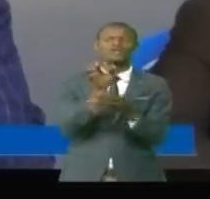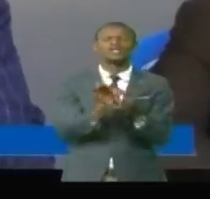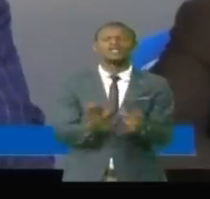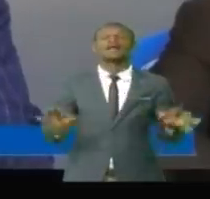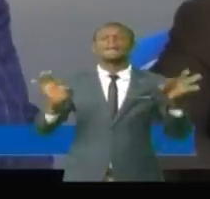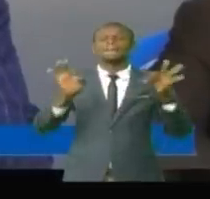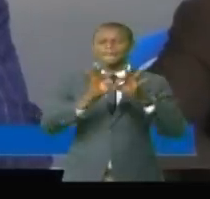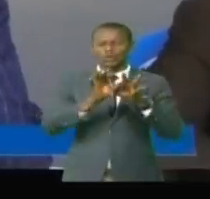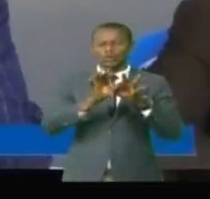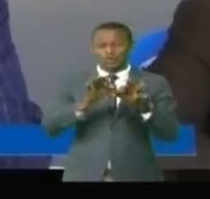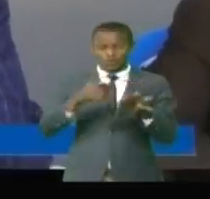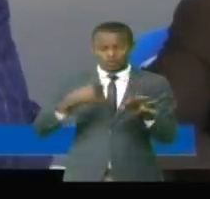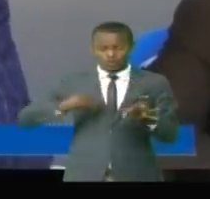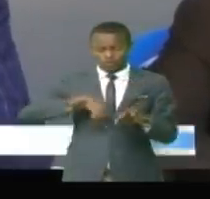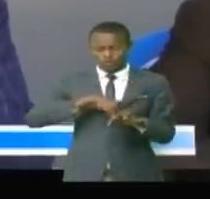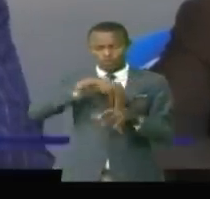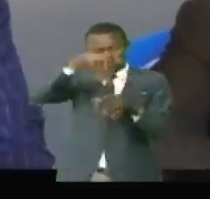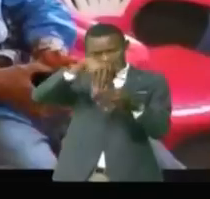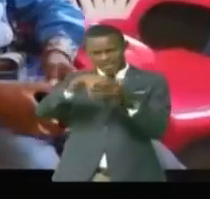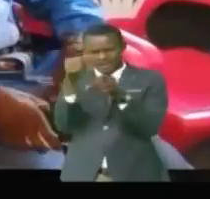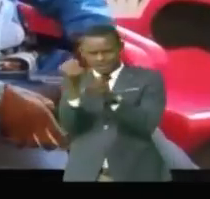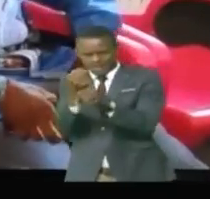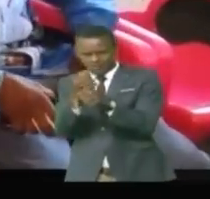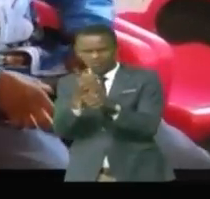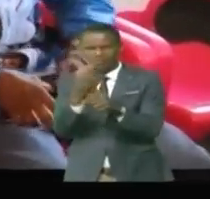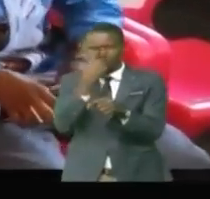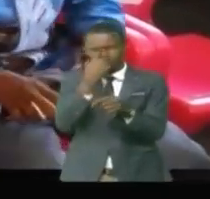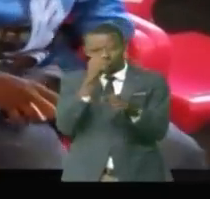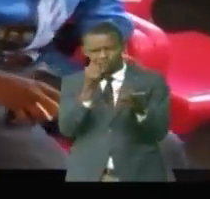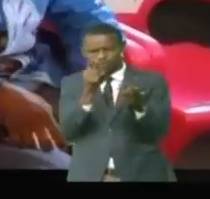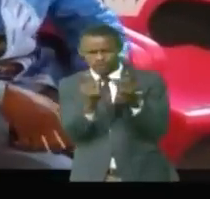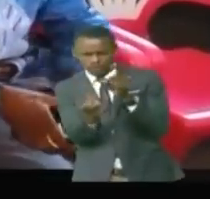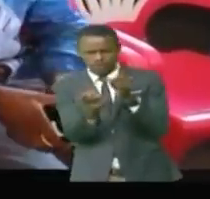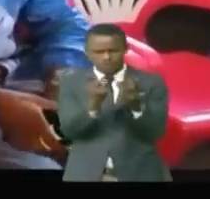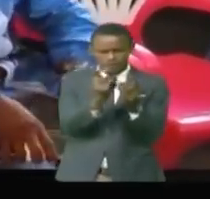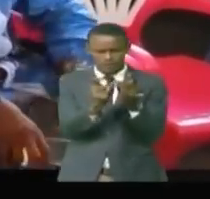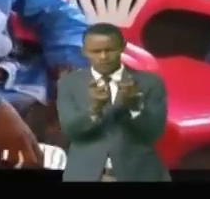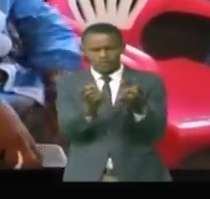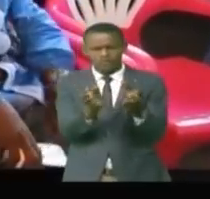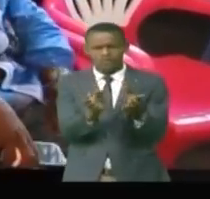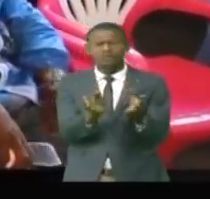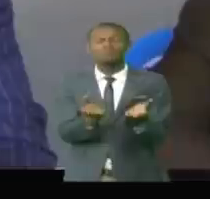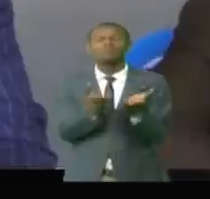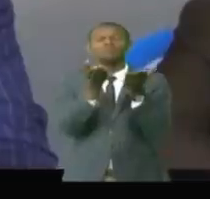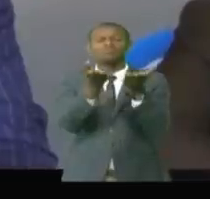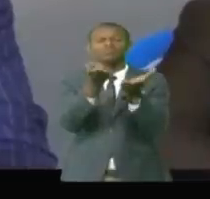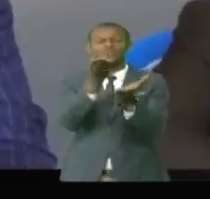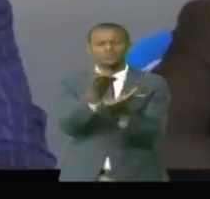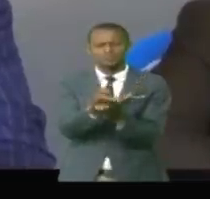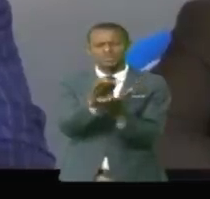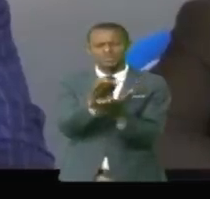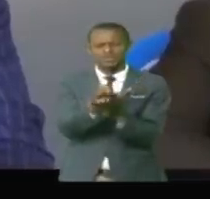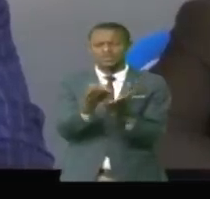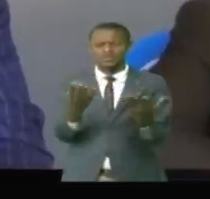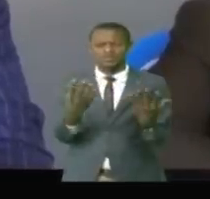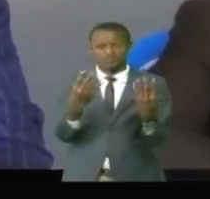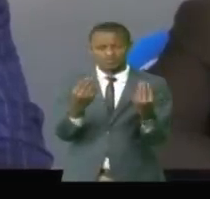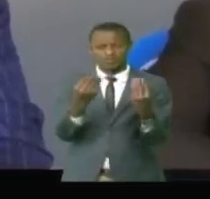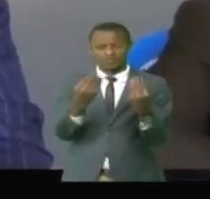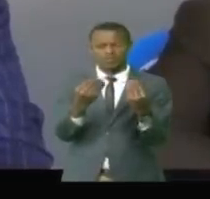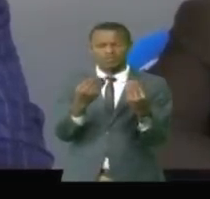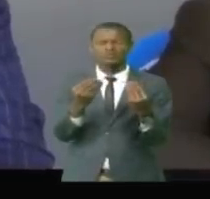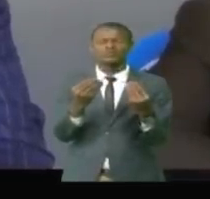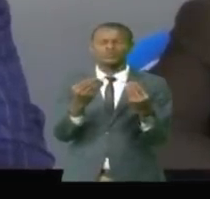présents travaux des conférences budgétaires constituent un jalon qui nous permettra d'élaborer sans faille les